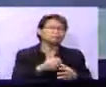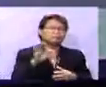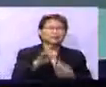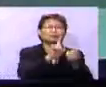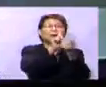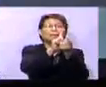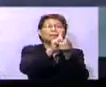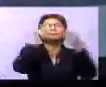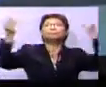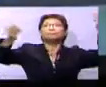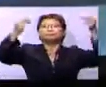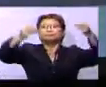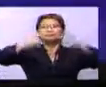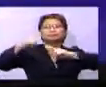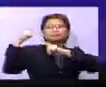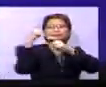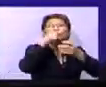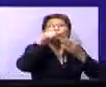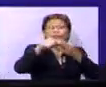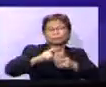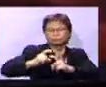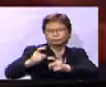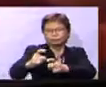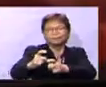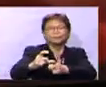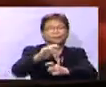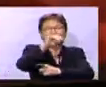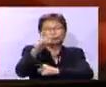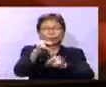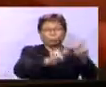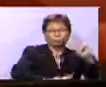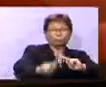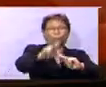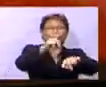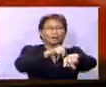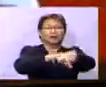Beliau ditemui pada Majlis Penyerahan Watikah Pelantikan Jawatan Kuasa Penduduk Sesi